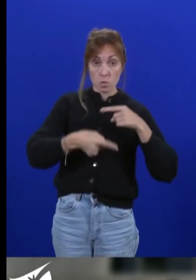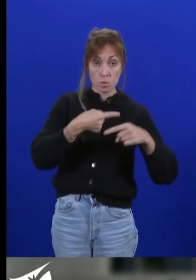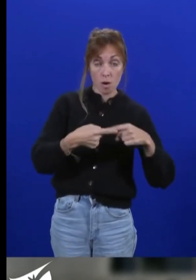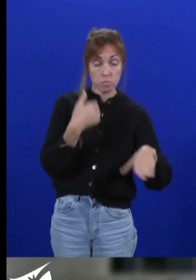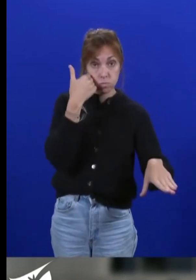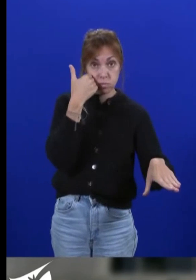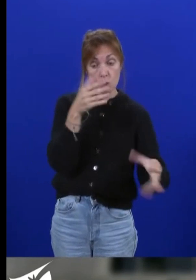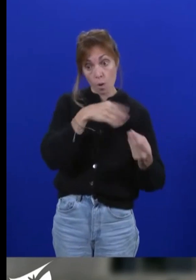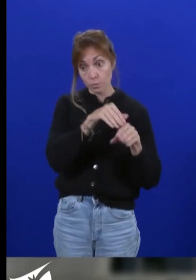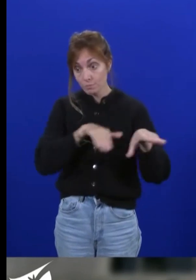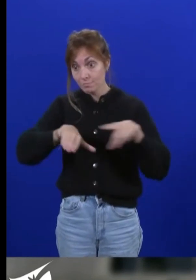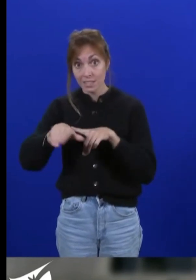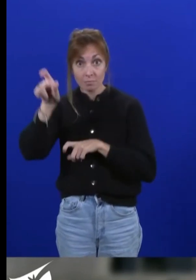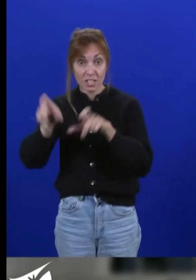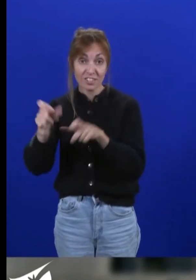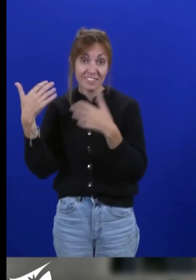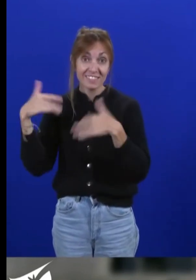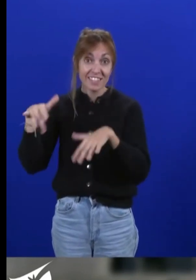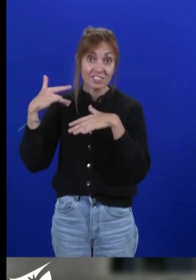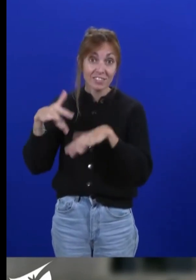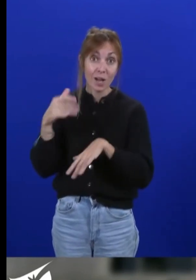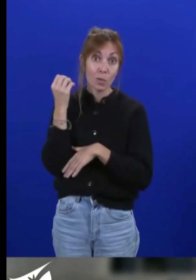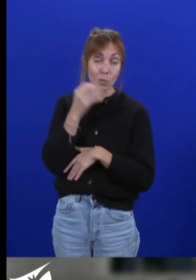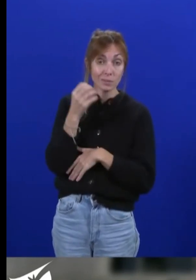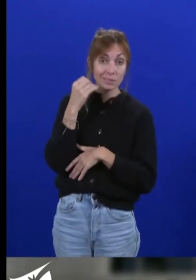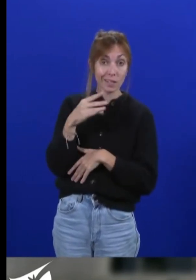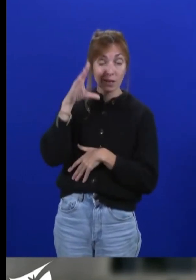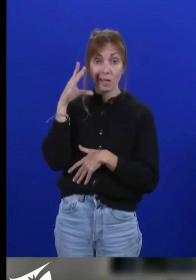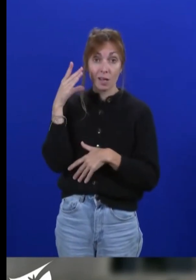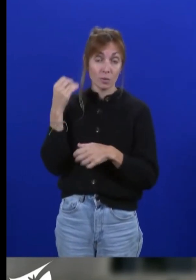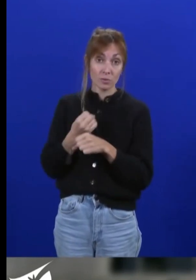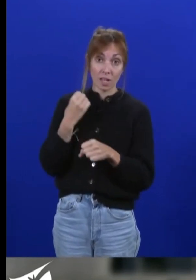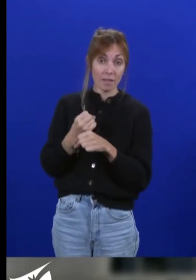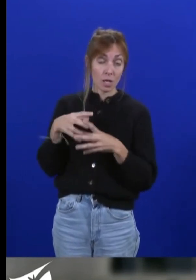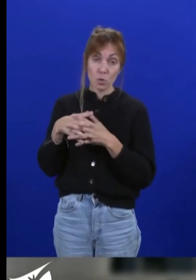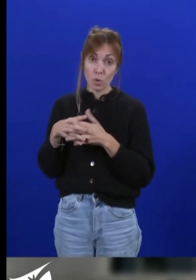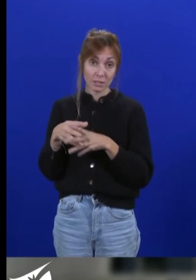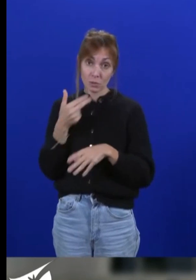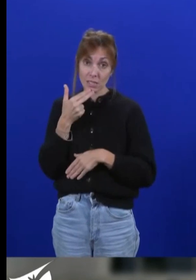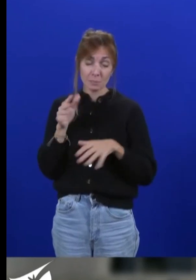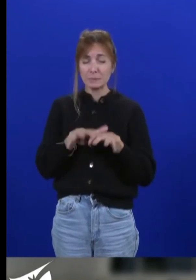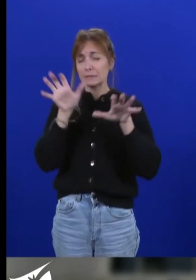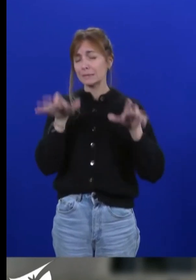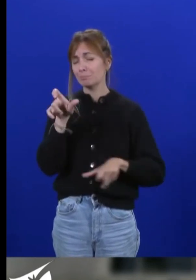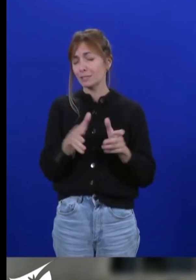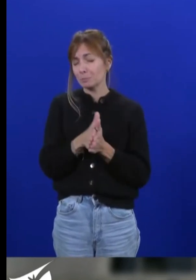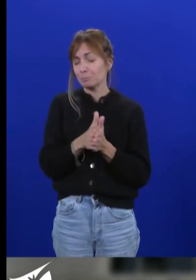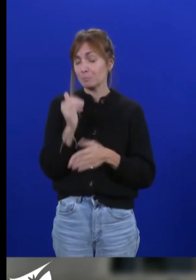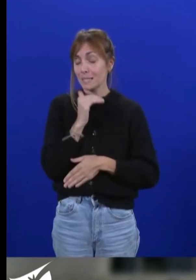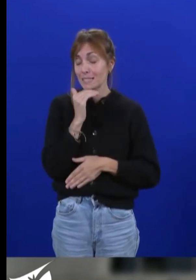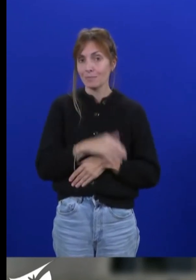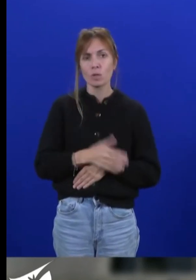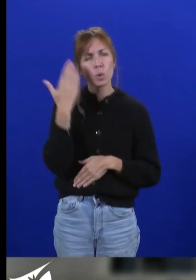ceux qui déjà empruntent pour leurs trajets professionnels ou leurs loisirs. Ils sont nombreux. Parmi les